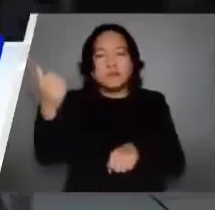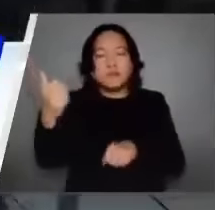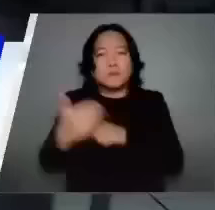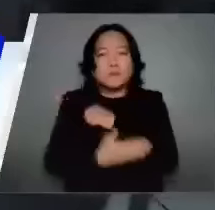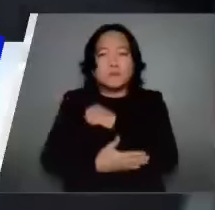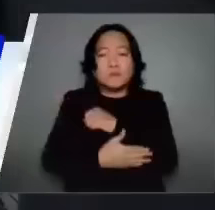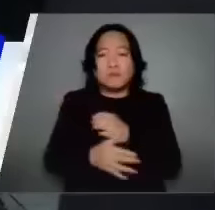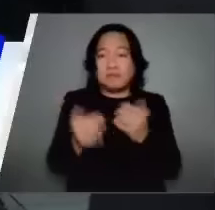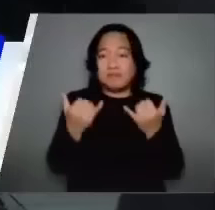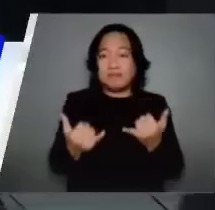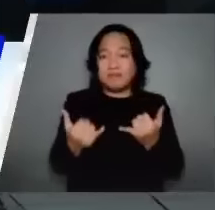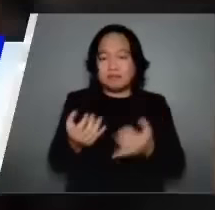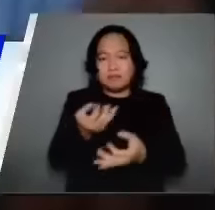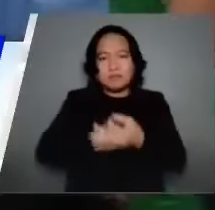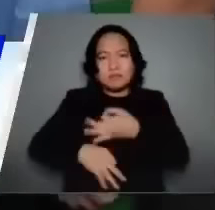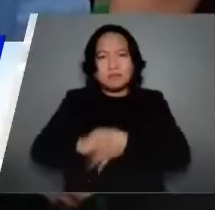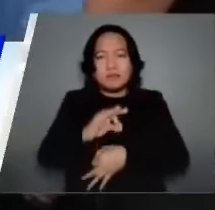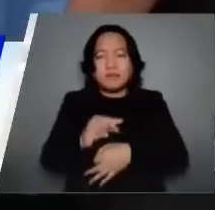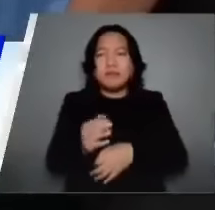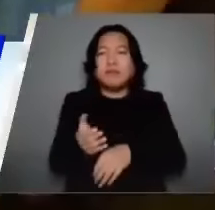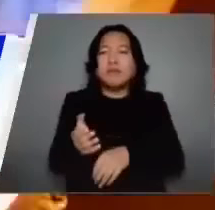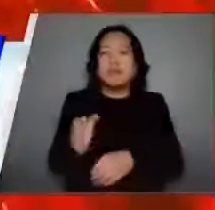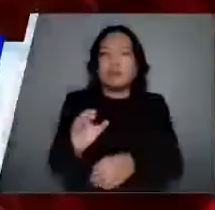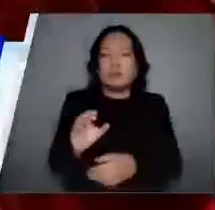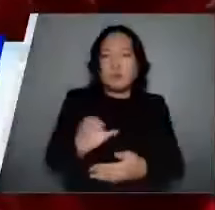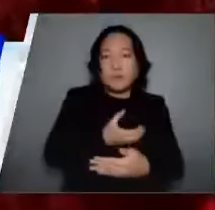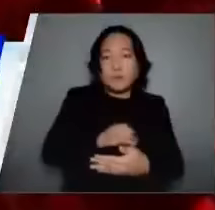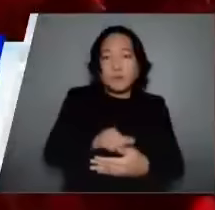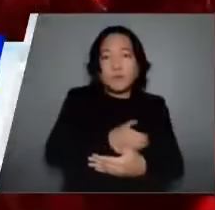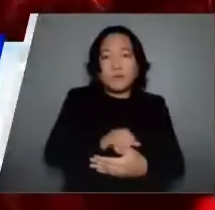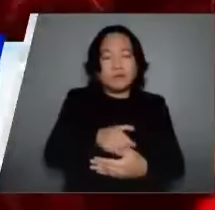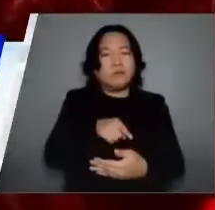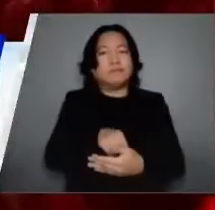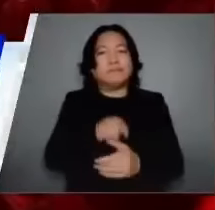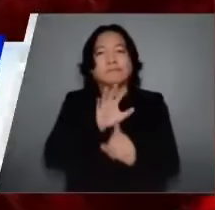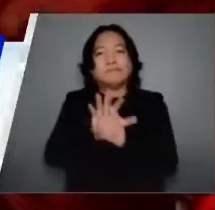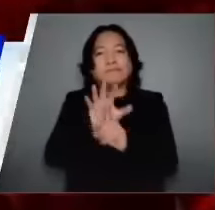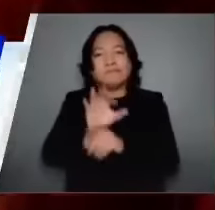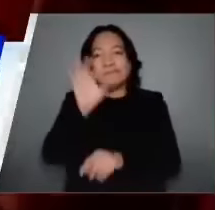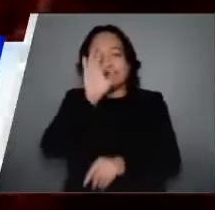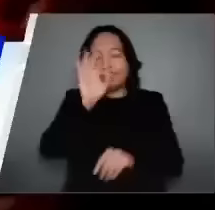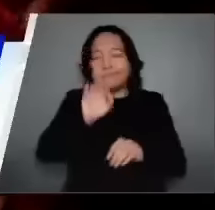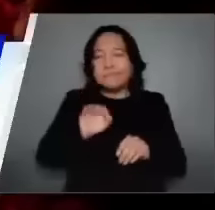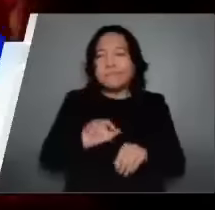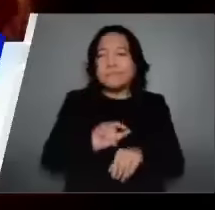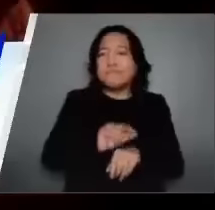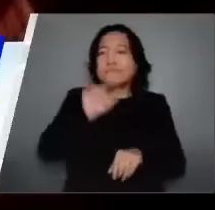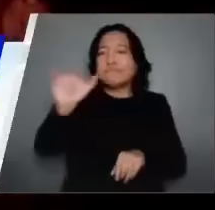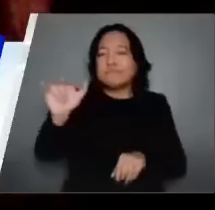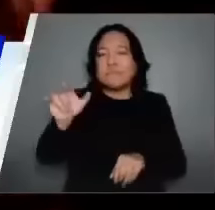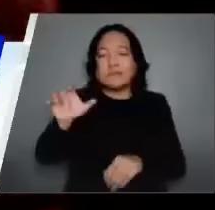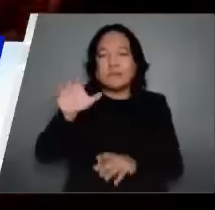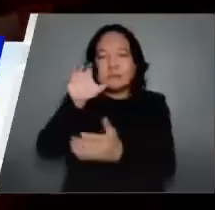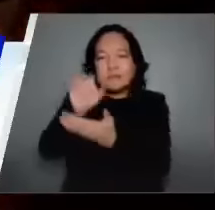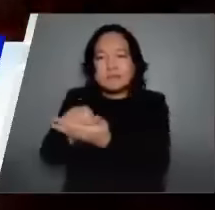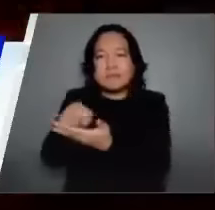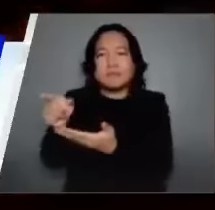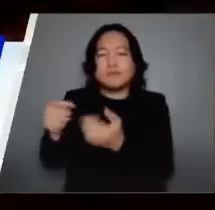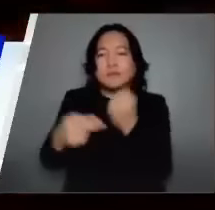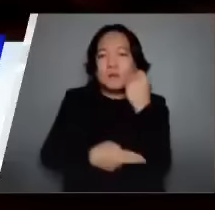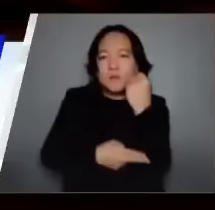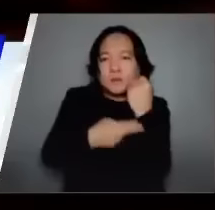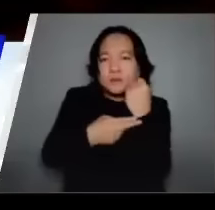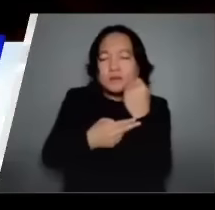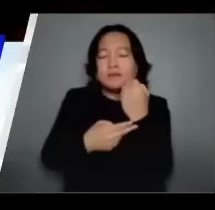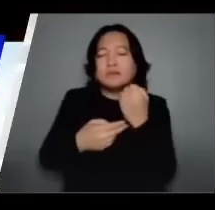concert. Yan na raw ang hot travel trend ngayon. Kadalasan, sa pag-book ng hotels o accommodation at travel pass sa mga